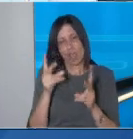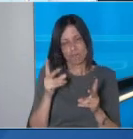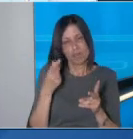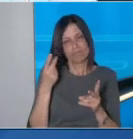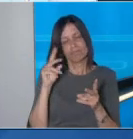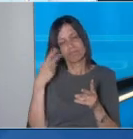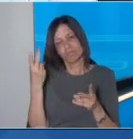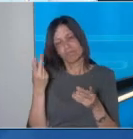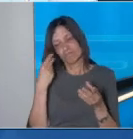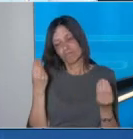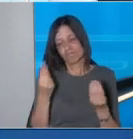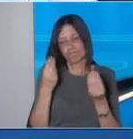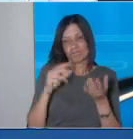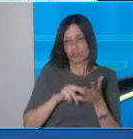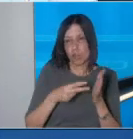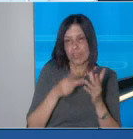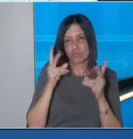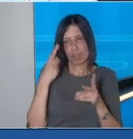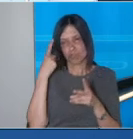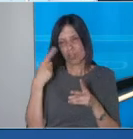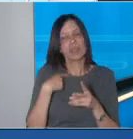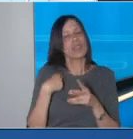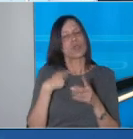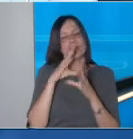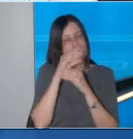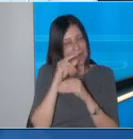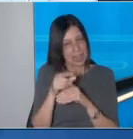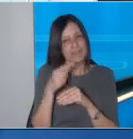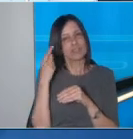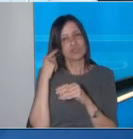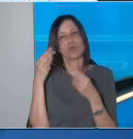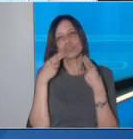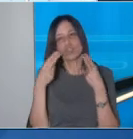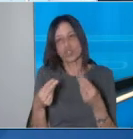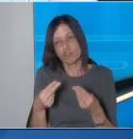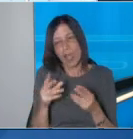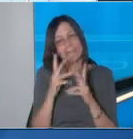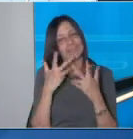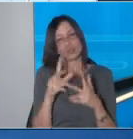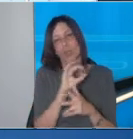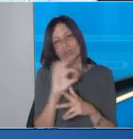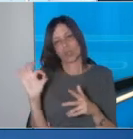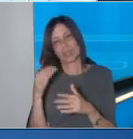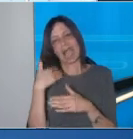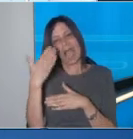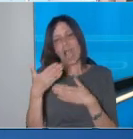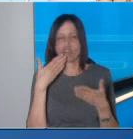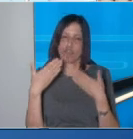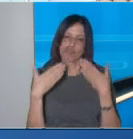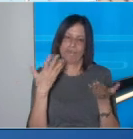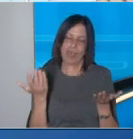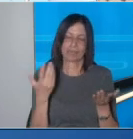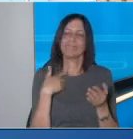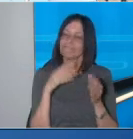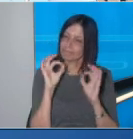פוליטית שאפשר לשקול אותה. אני חושבת שאנחנו נדון בזה, ותשמעו את התשובה היום בצורה מצוינת אחרי הישיבה היציאה. לא רוצה לקחת